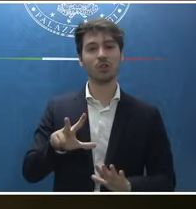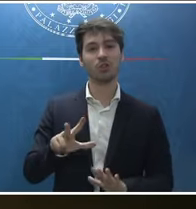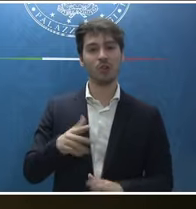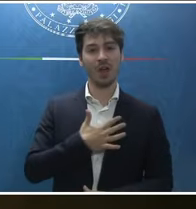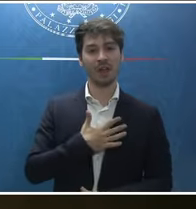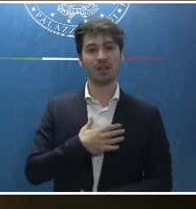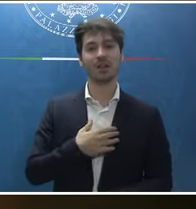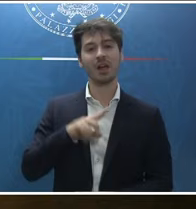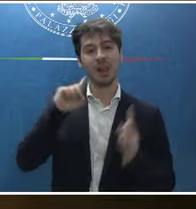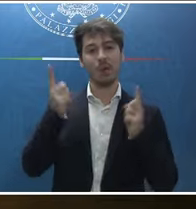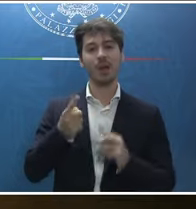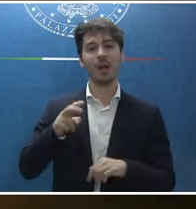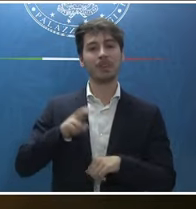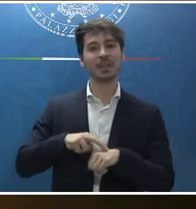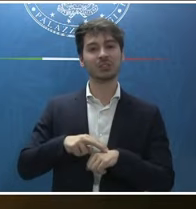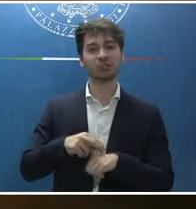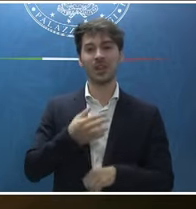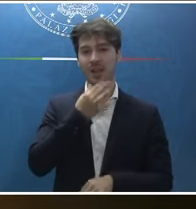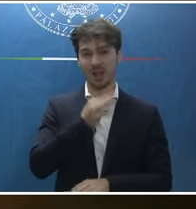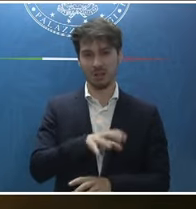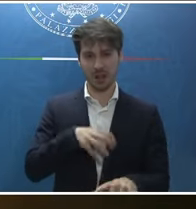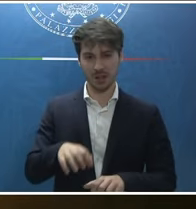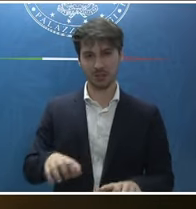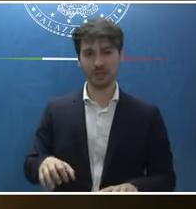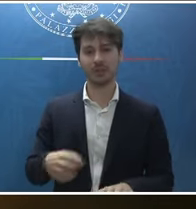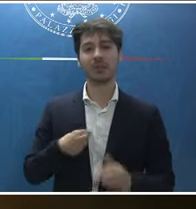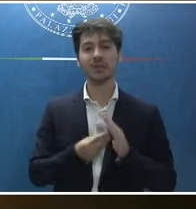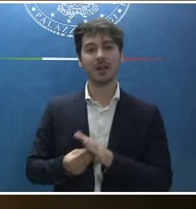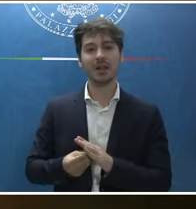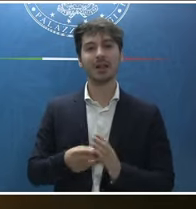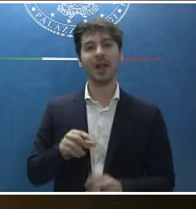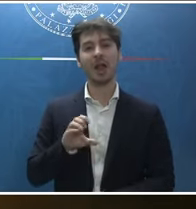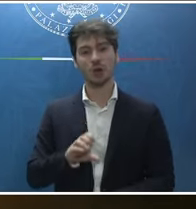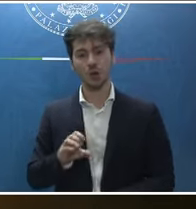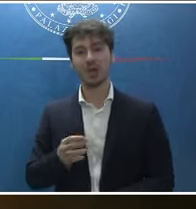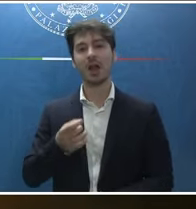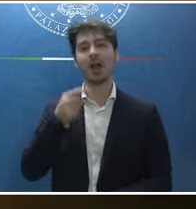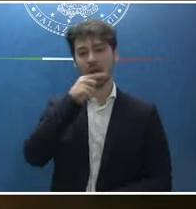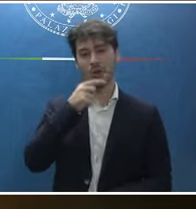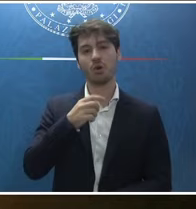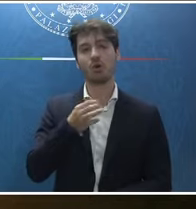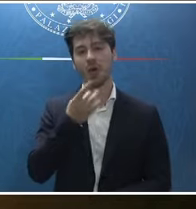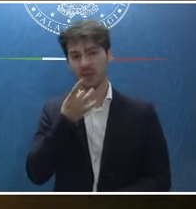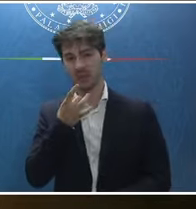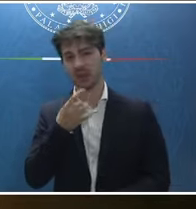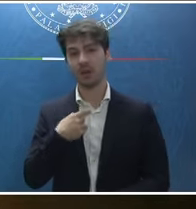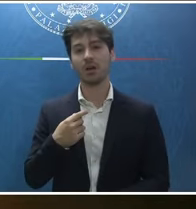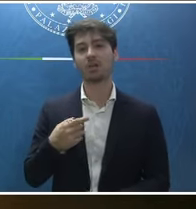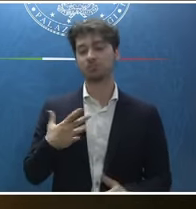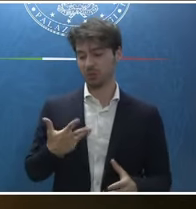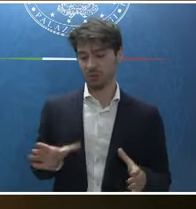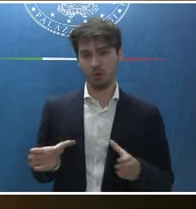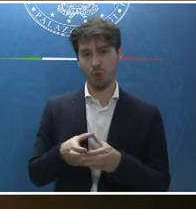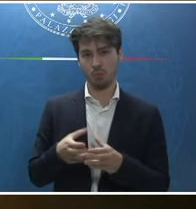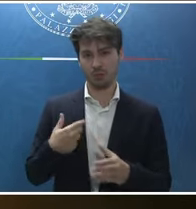medicina veterinaria. Sono dipendente da eroina e cocaina. Sono assistente da 50 giorni e mi trovo in comunità. La